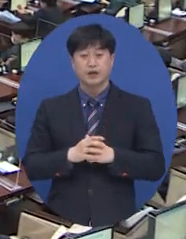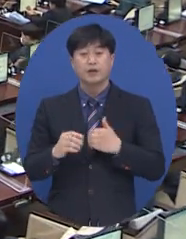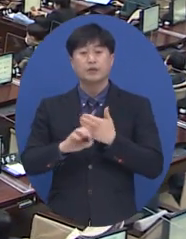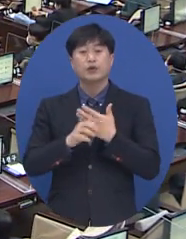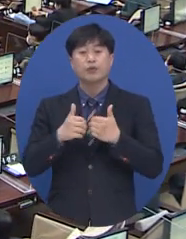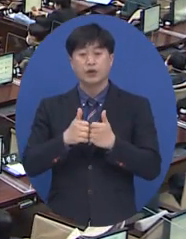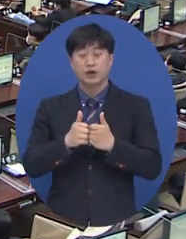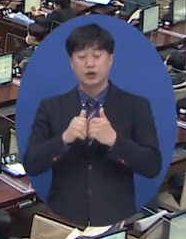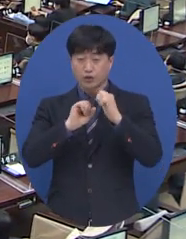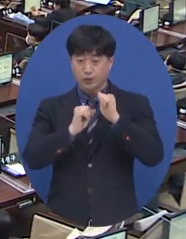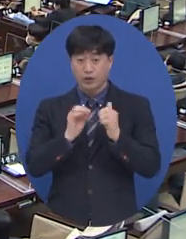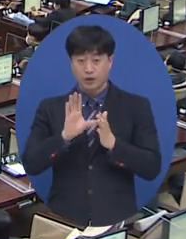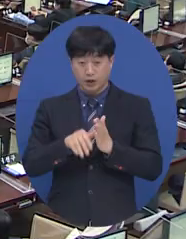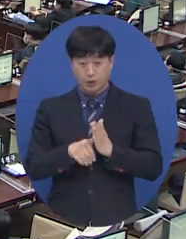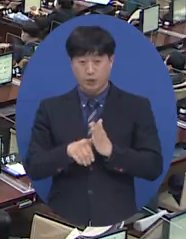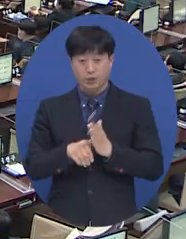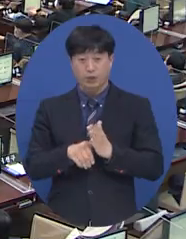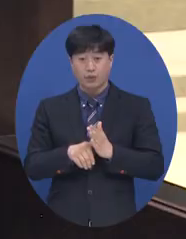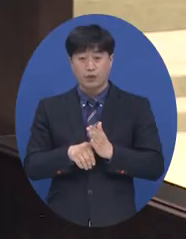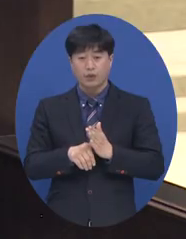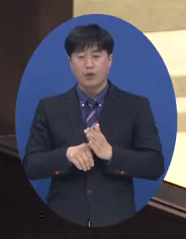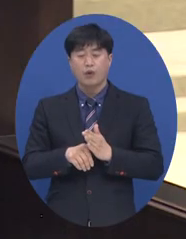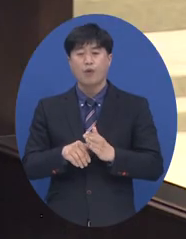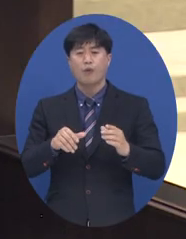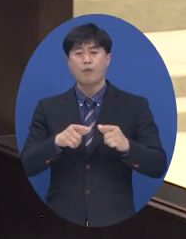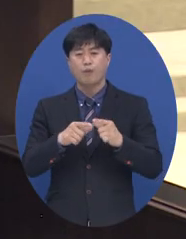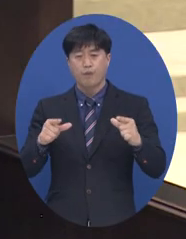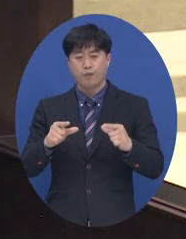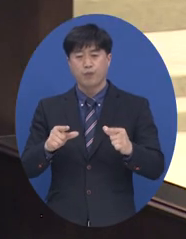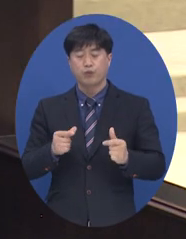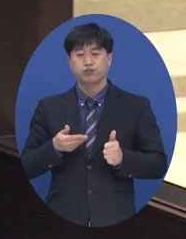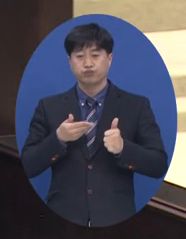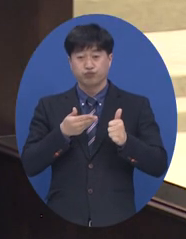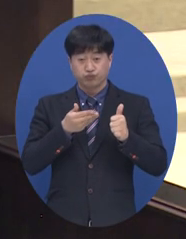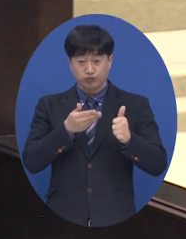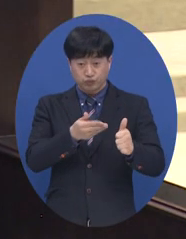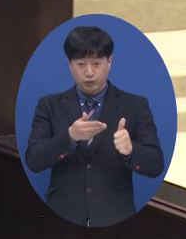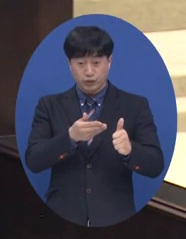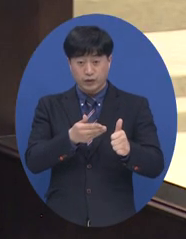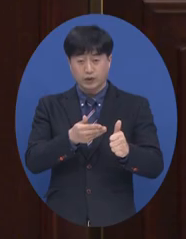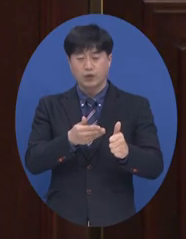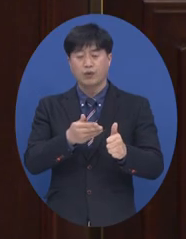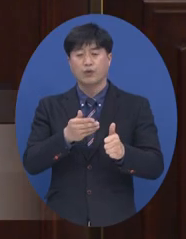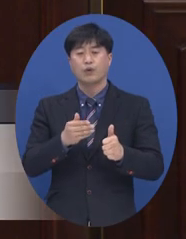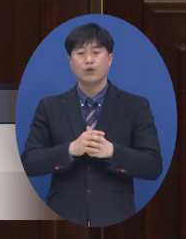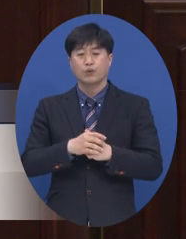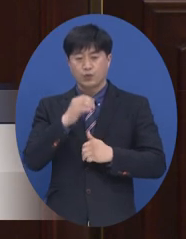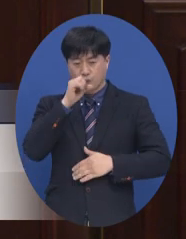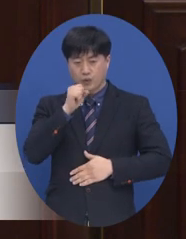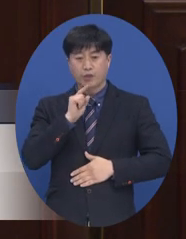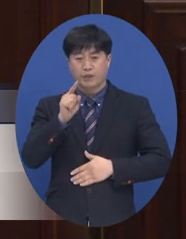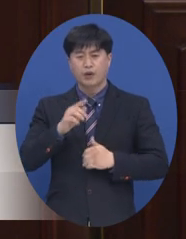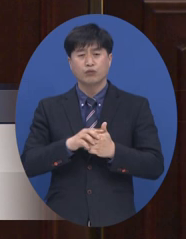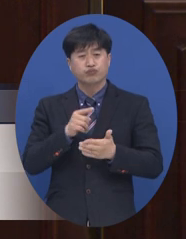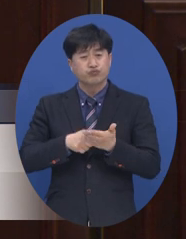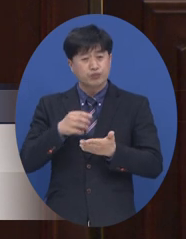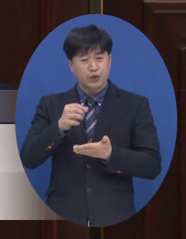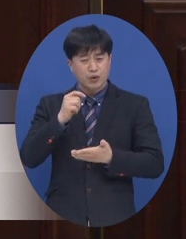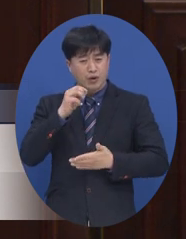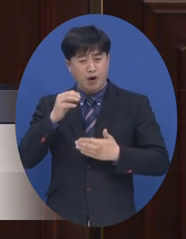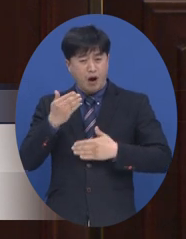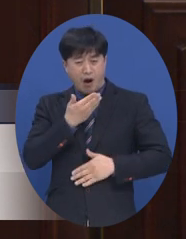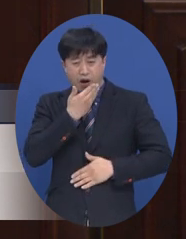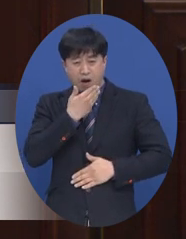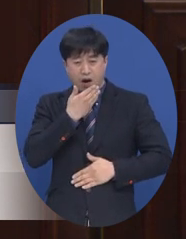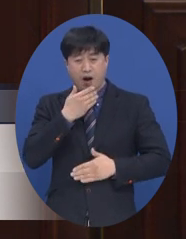제안 설명에서도 이 지사는 보편 지급의 중요성을 거듭 언급했습니다. 수술비가 아깝다고 치료를 하지